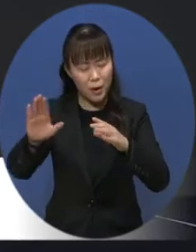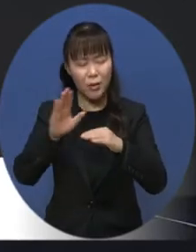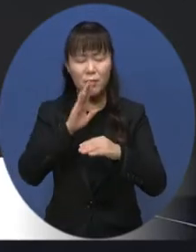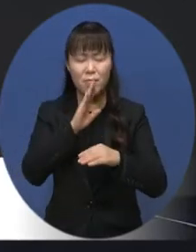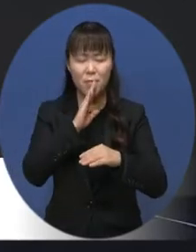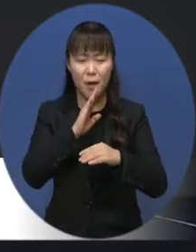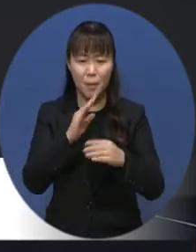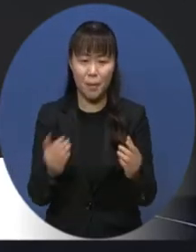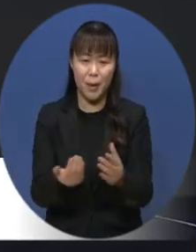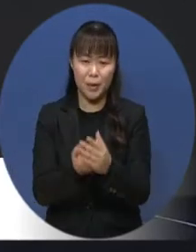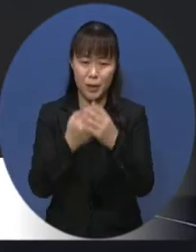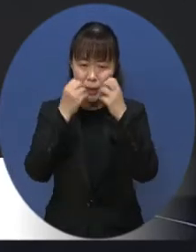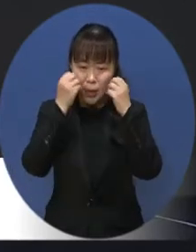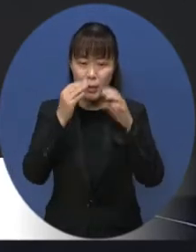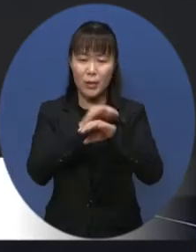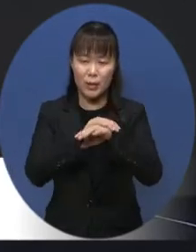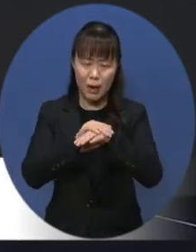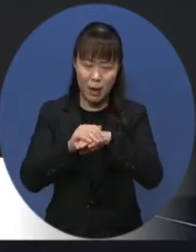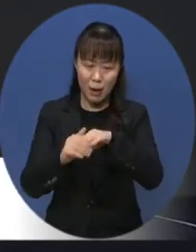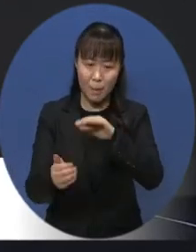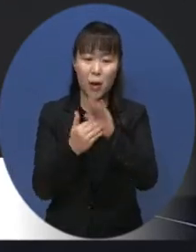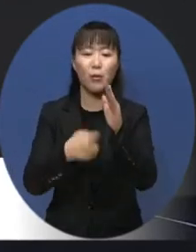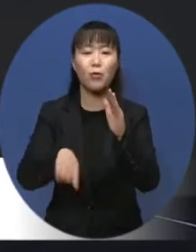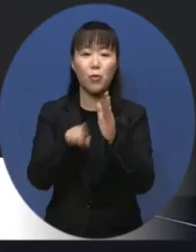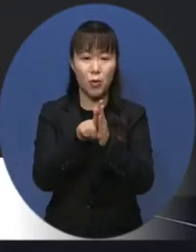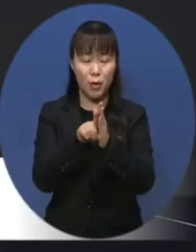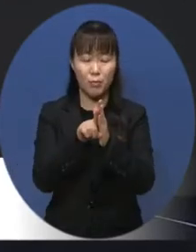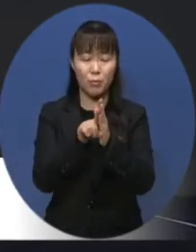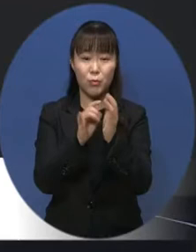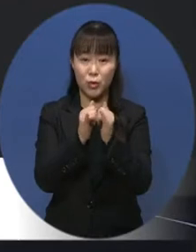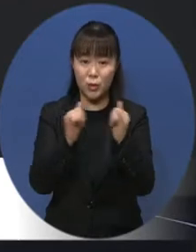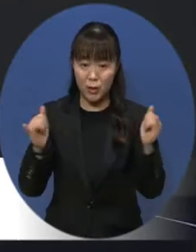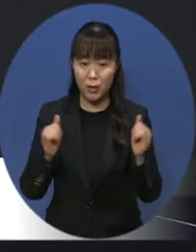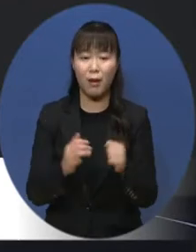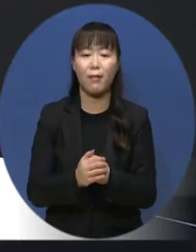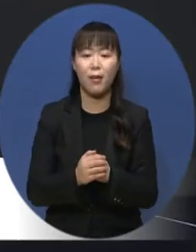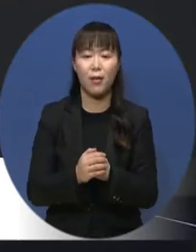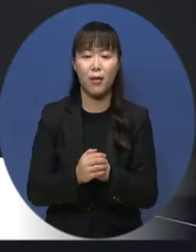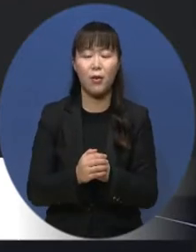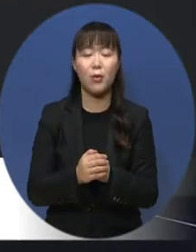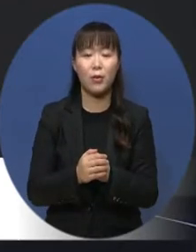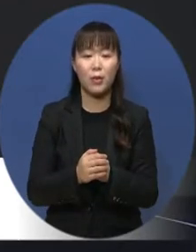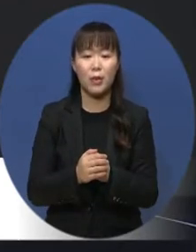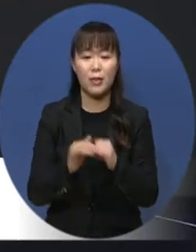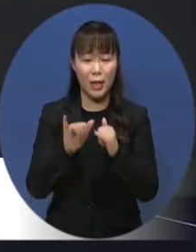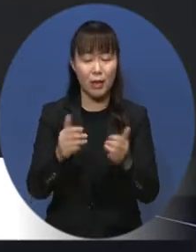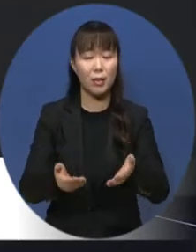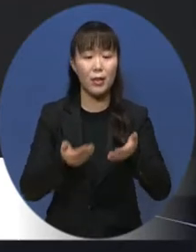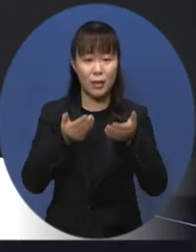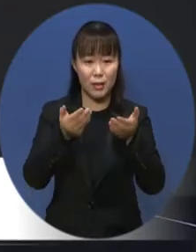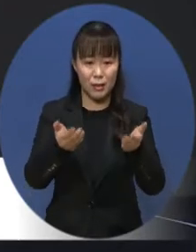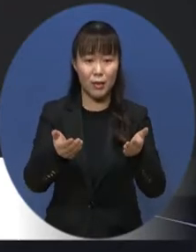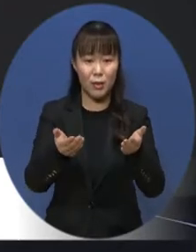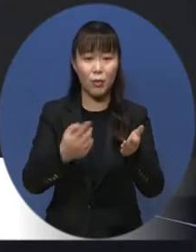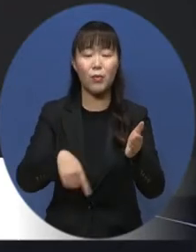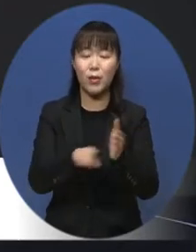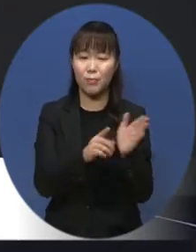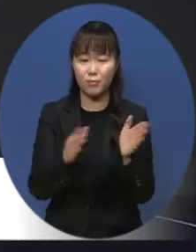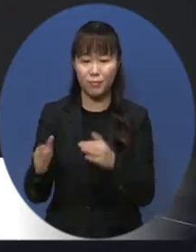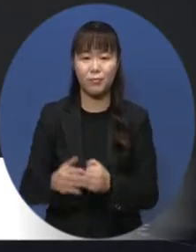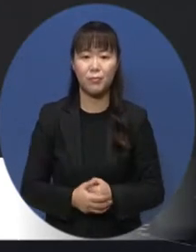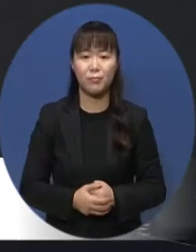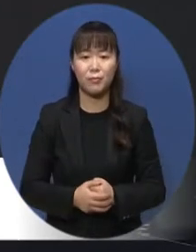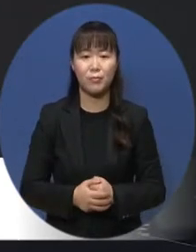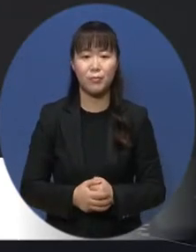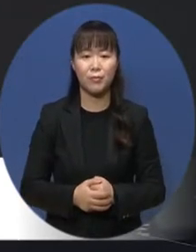새로운 과 로타 재탄생 시킬 수 있는 분들에게 상을 드리기 위하여 이 아름다운 자리를 마련했습니다